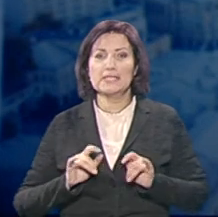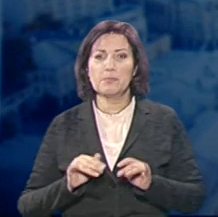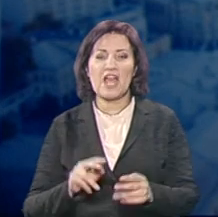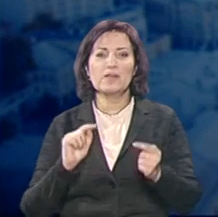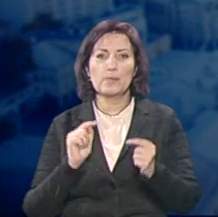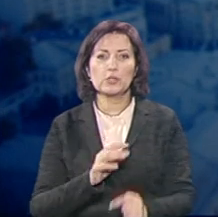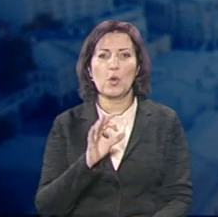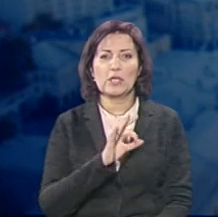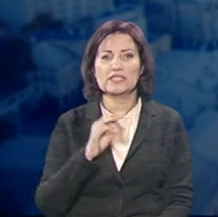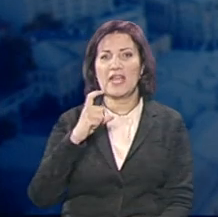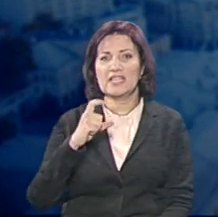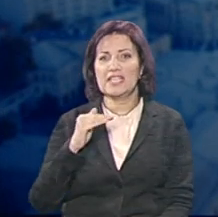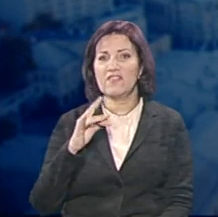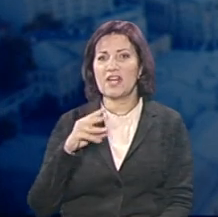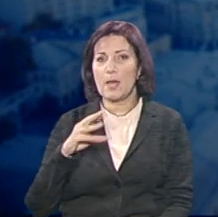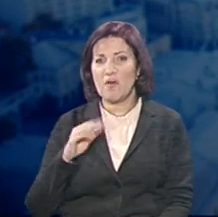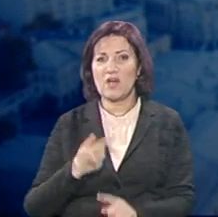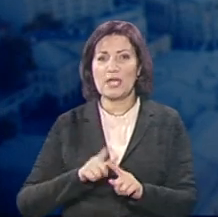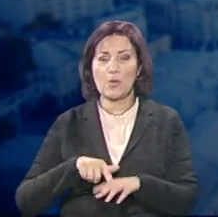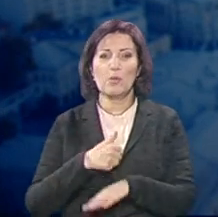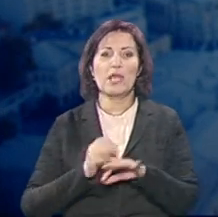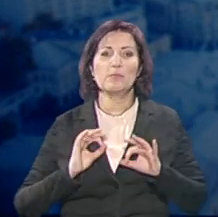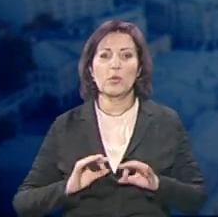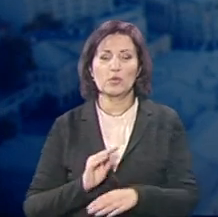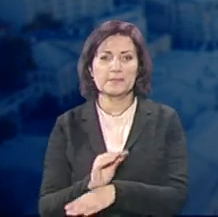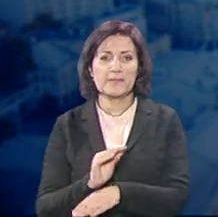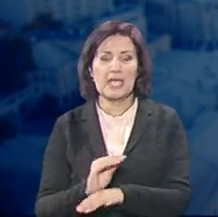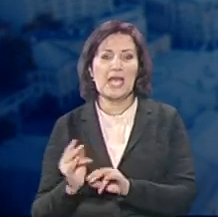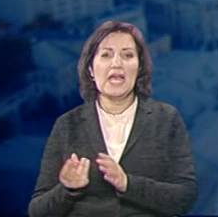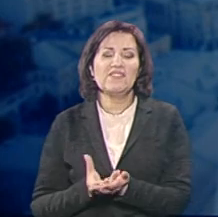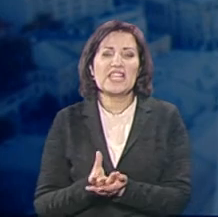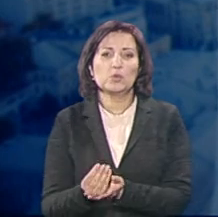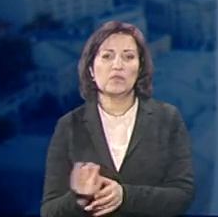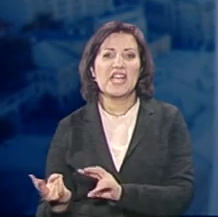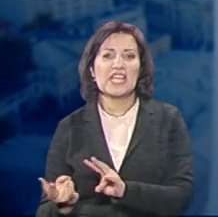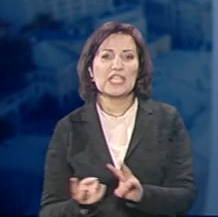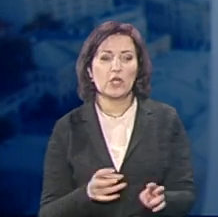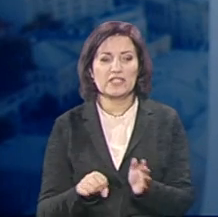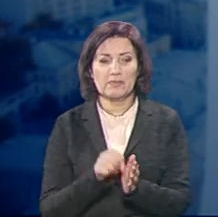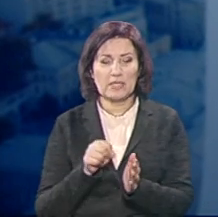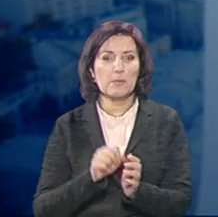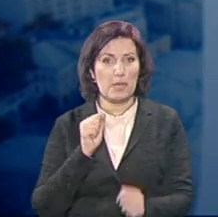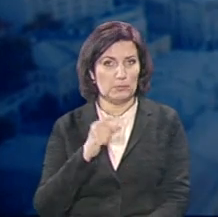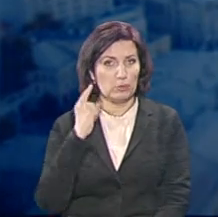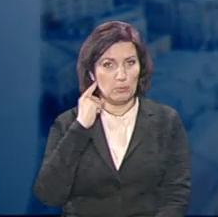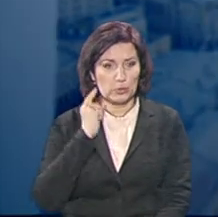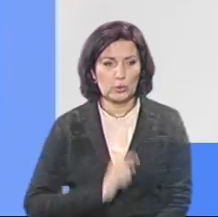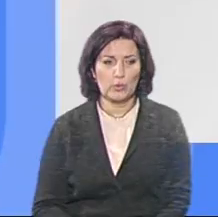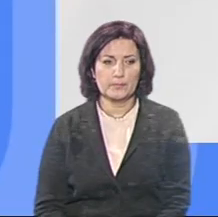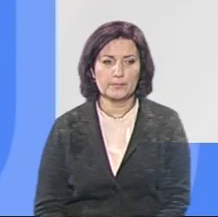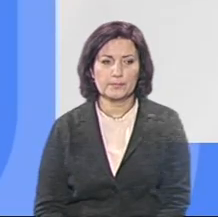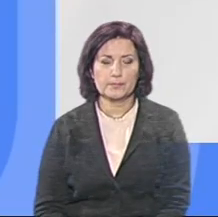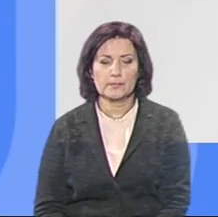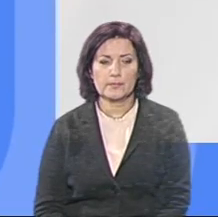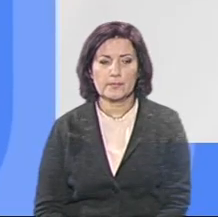проти Олександра Єфремова, якому Генпрокуратура закидає фінансування терористів на Донбасі. Ось можемо послухати. Якщо